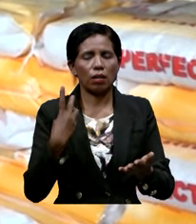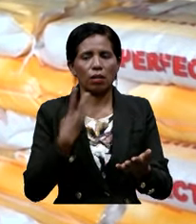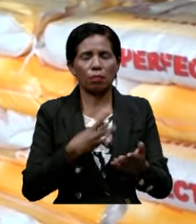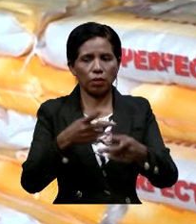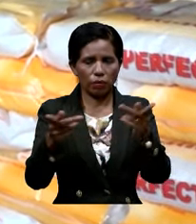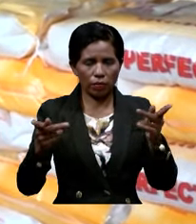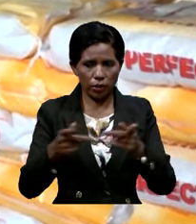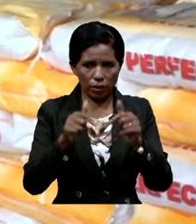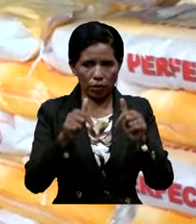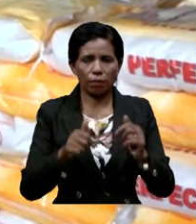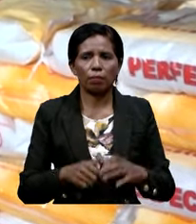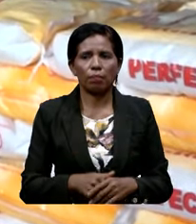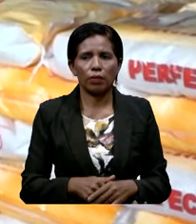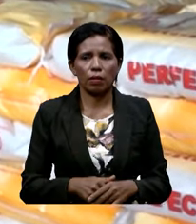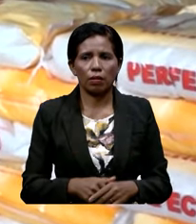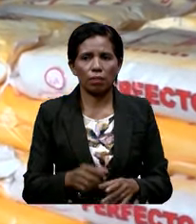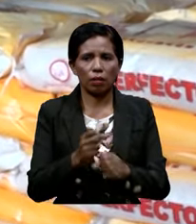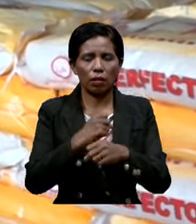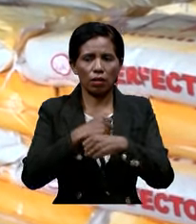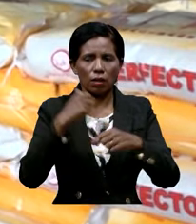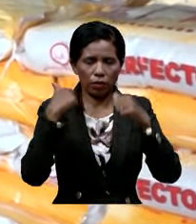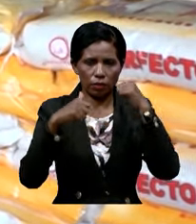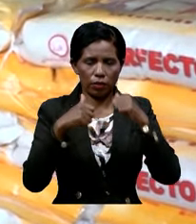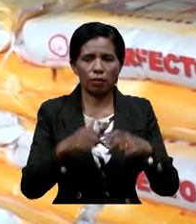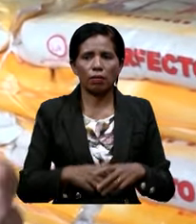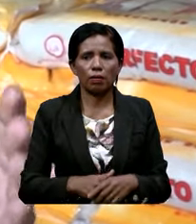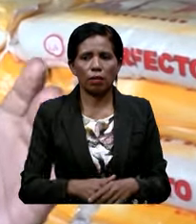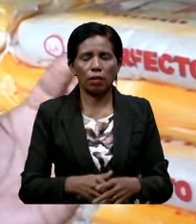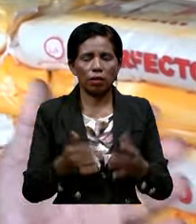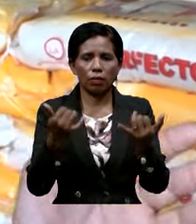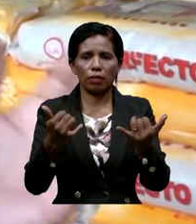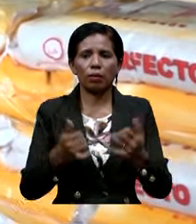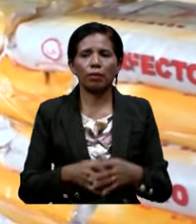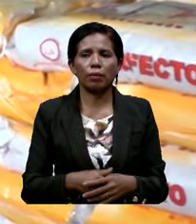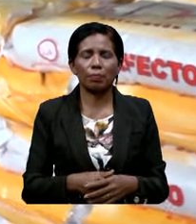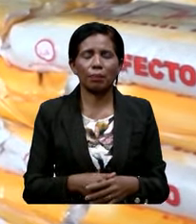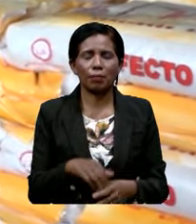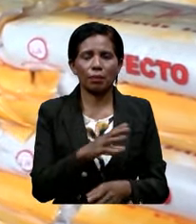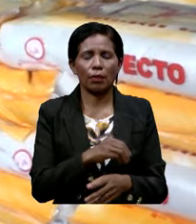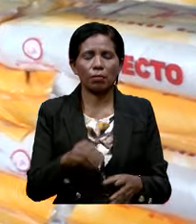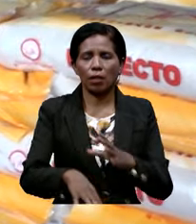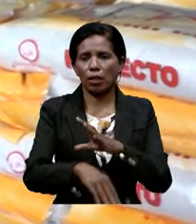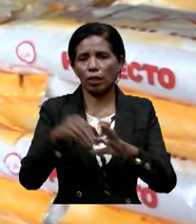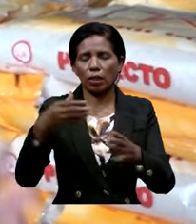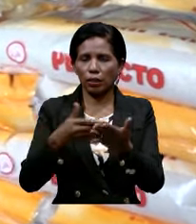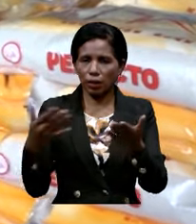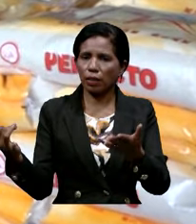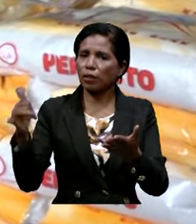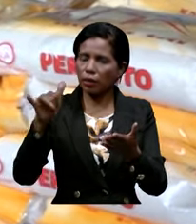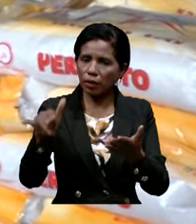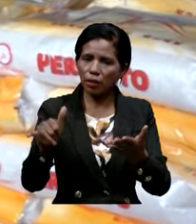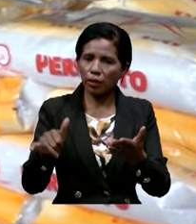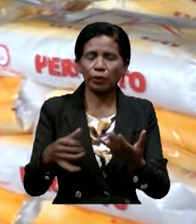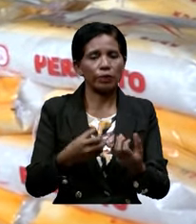gudang para bele halo aktif dare agora be ami hasai hota ami sesang telai hasai